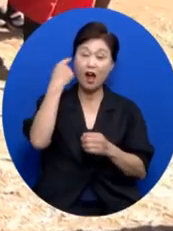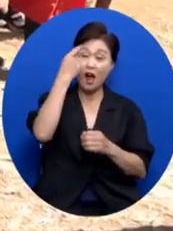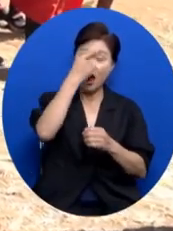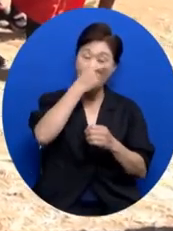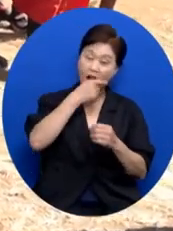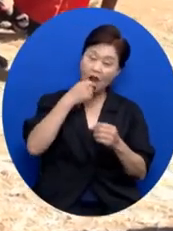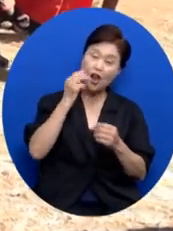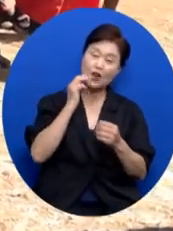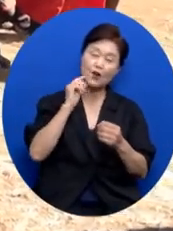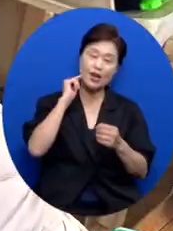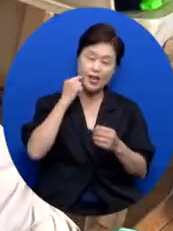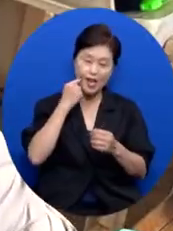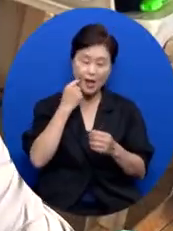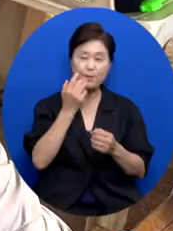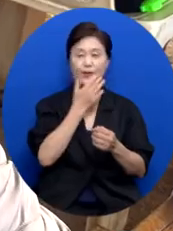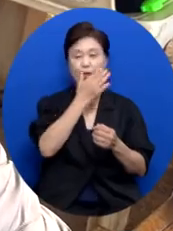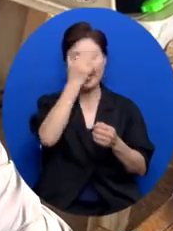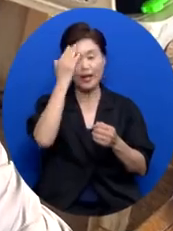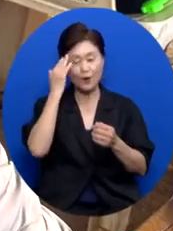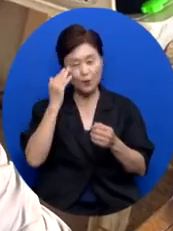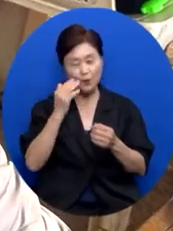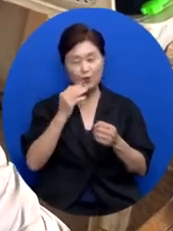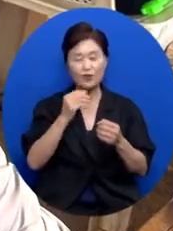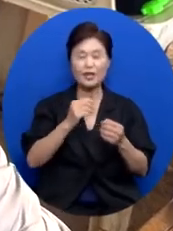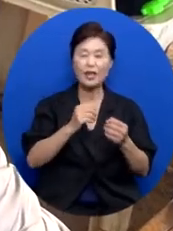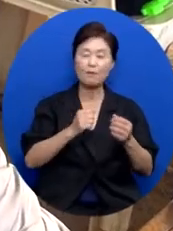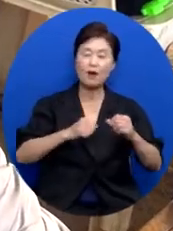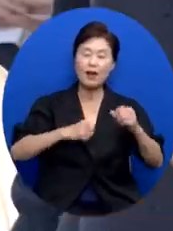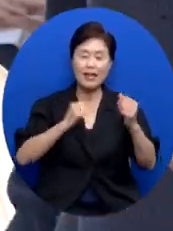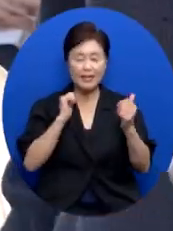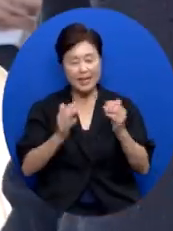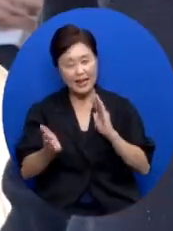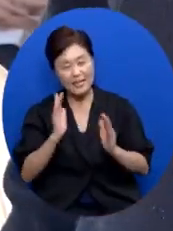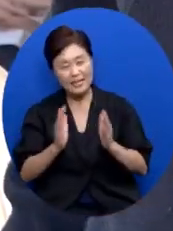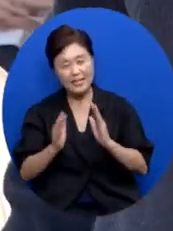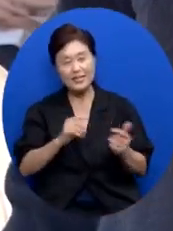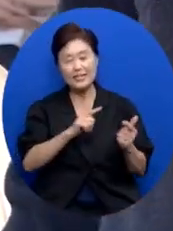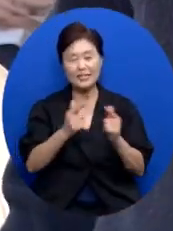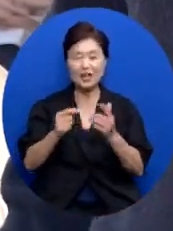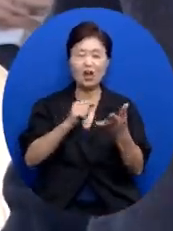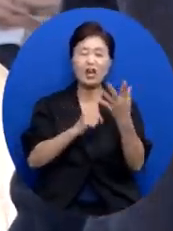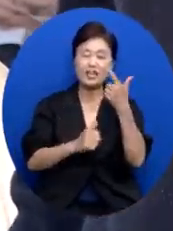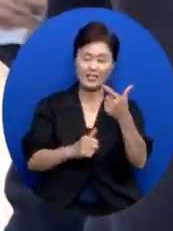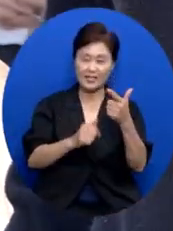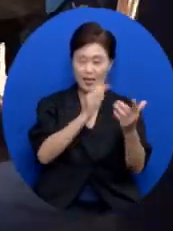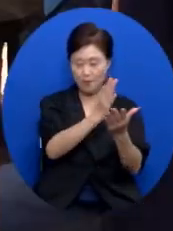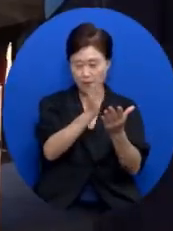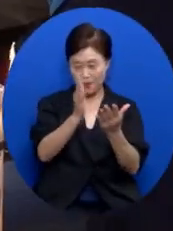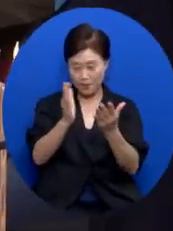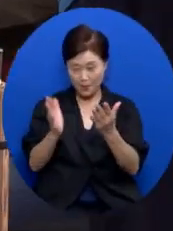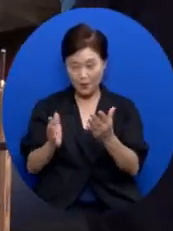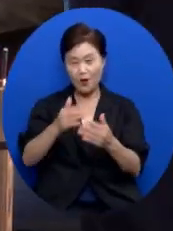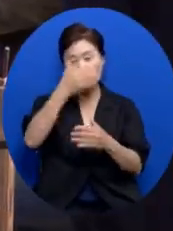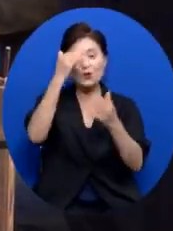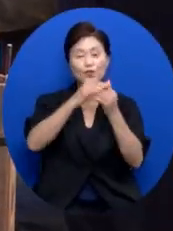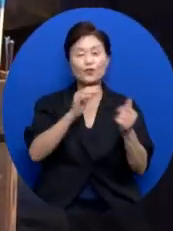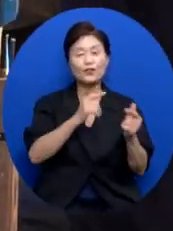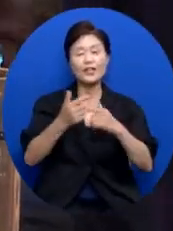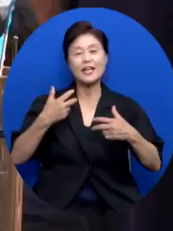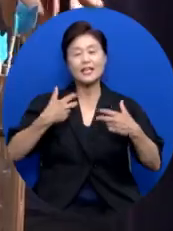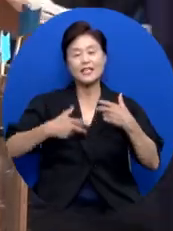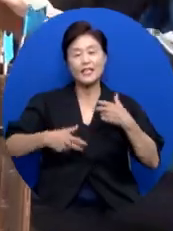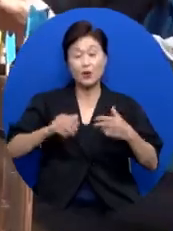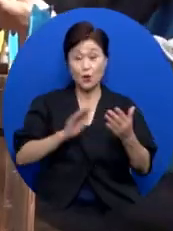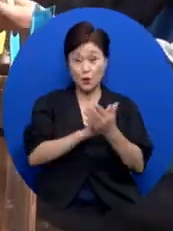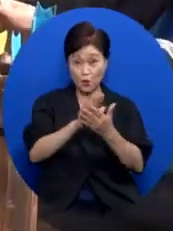달리기 한국문화 체험 등 여섯 개 부스로 나눴습니다 케냐 마사이 청소년에게 즐거운 놀이로 복음을